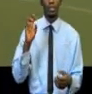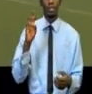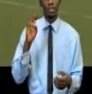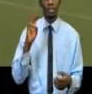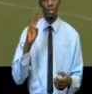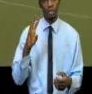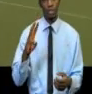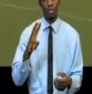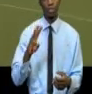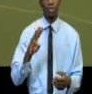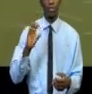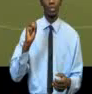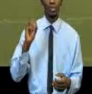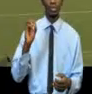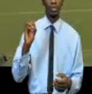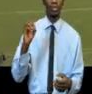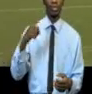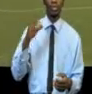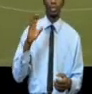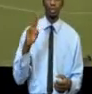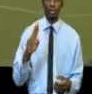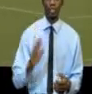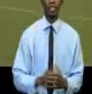frappe de Joseph Kamwendo.